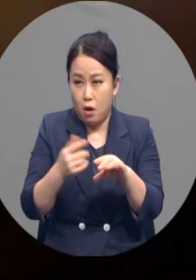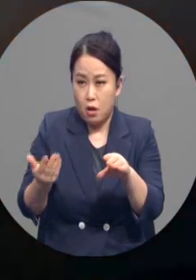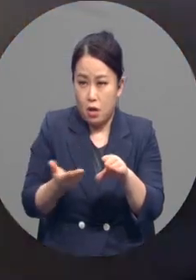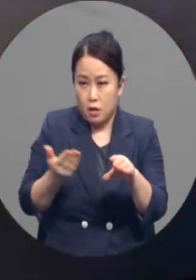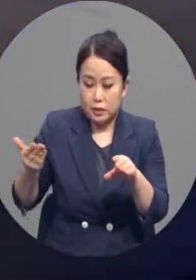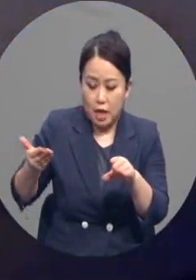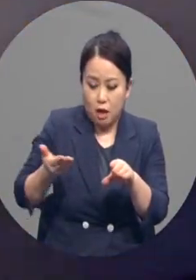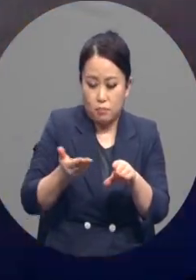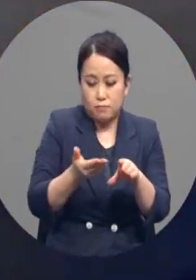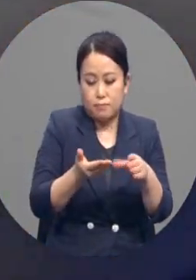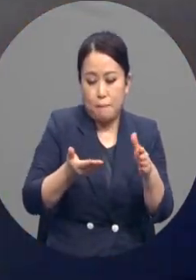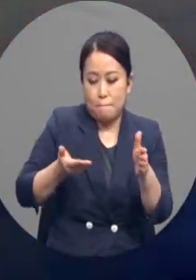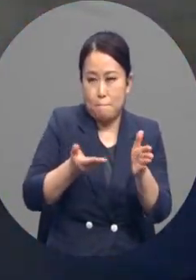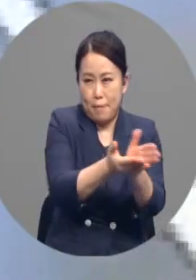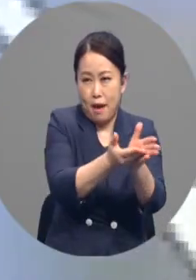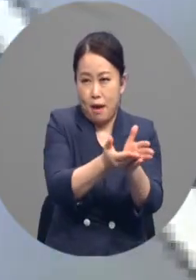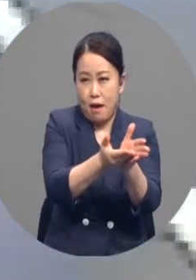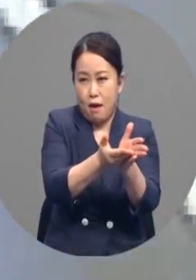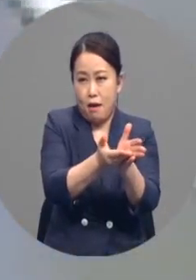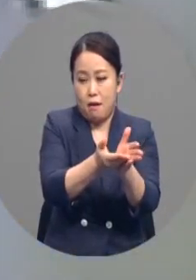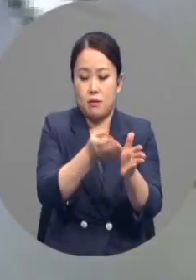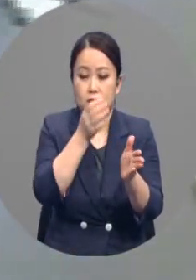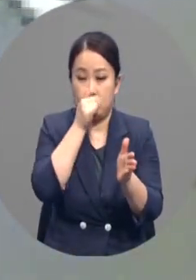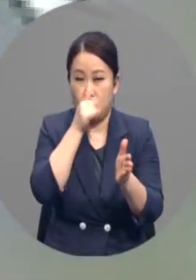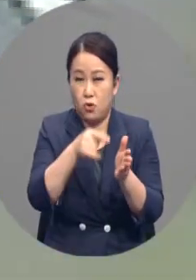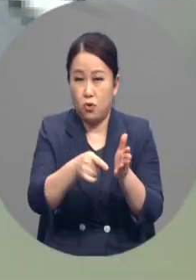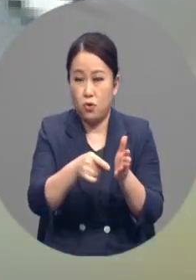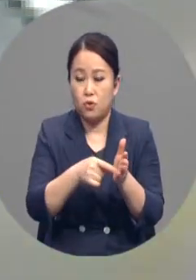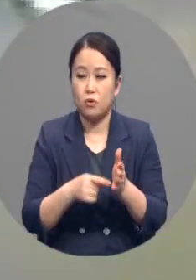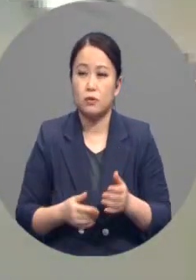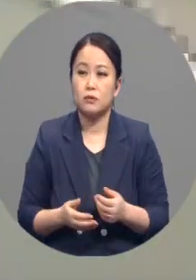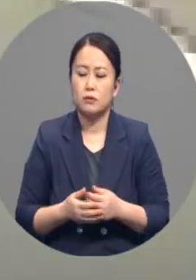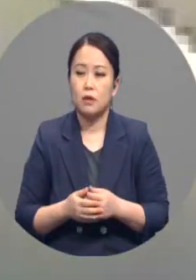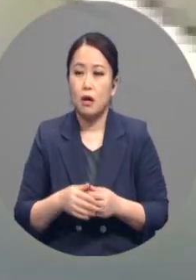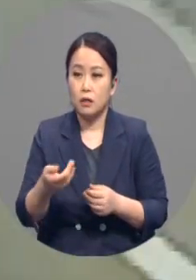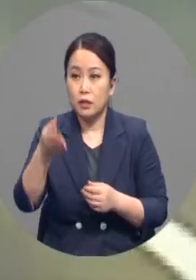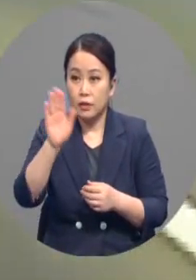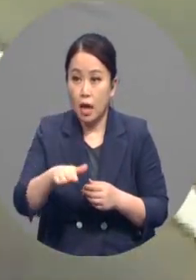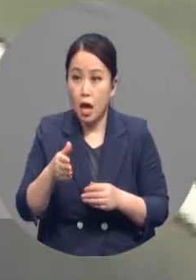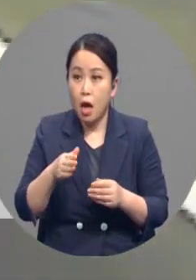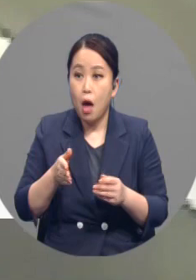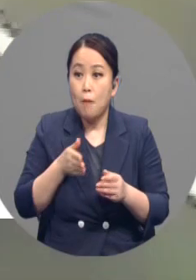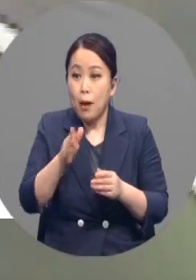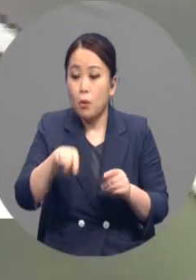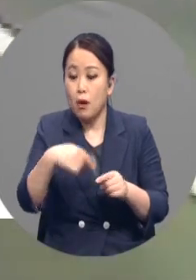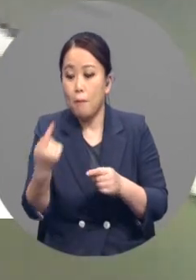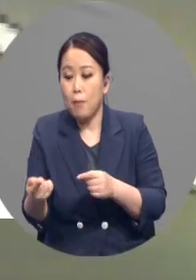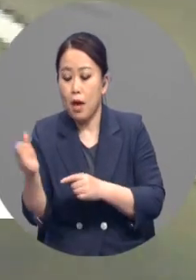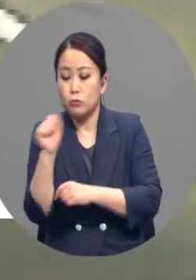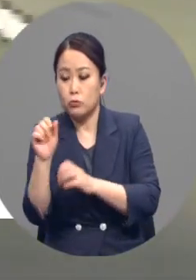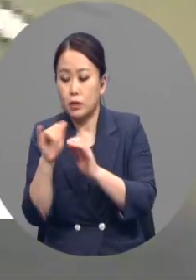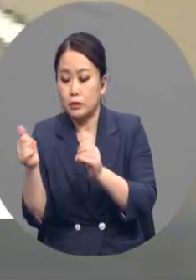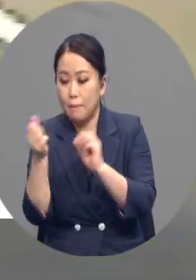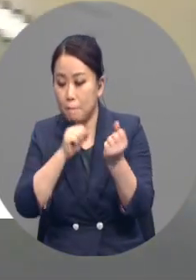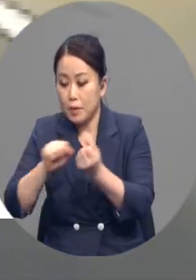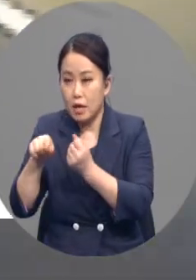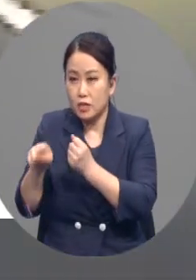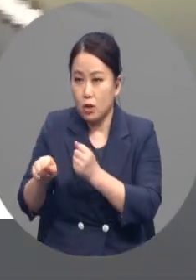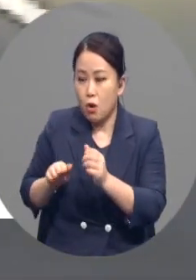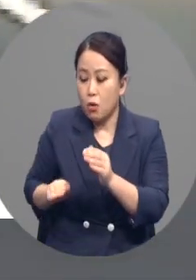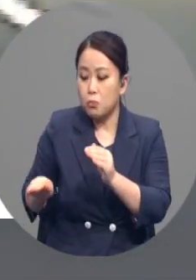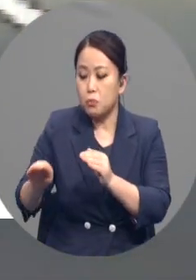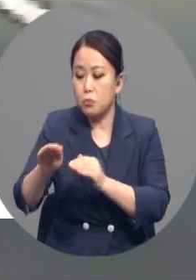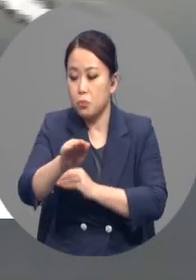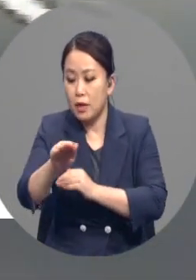선까지 그대로 미끄러 져 반대편 터널 벽과 충분합니다 그런데 바로 옆에서 벌어진 사고를 피해 앞으로 나갔던